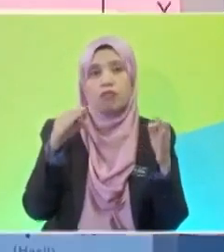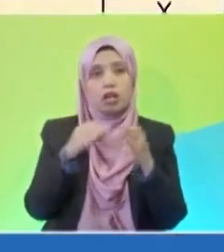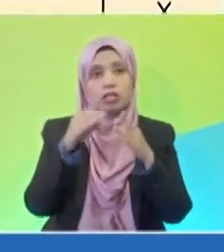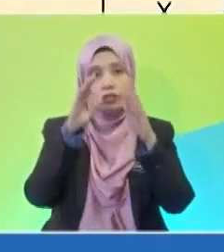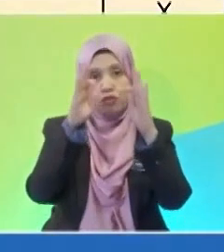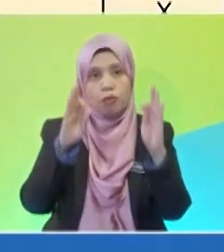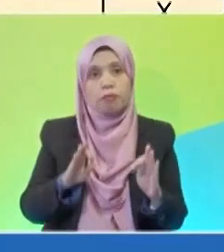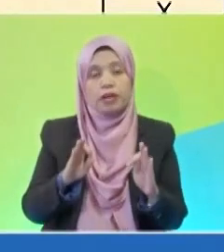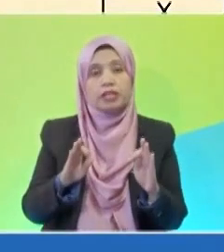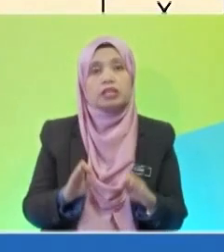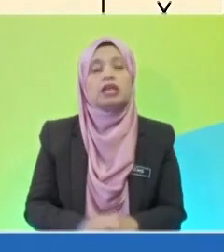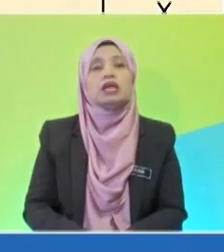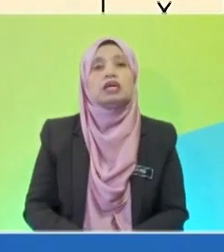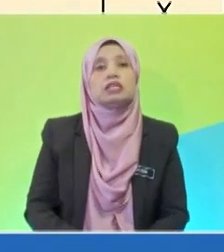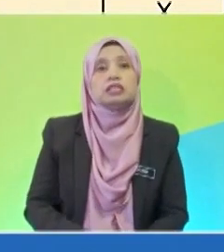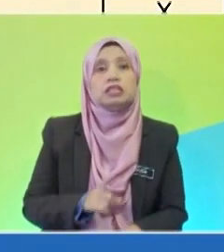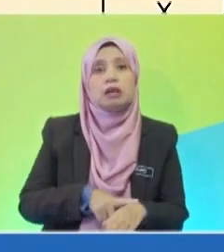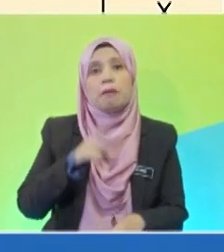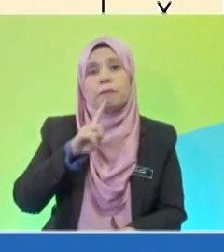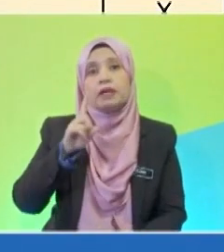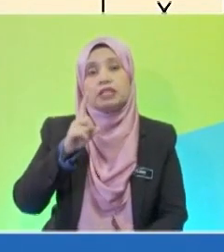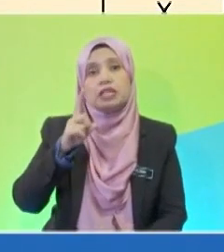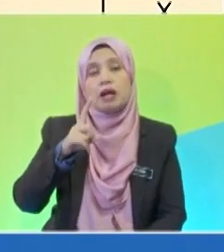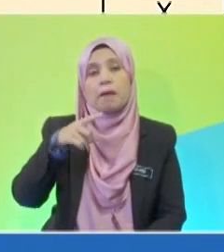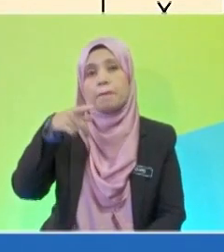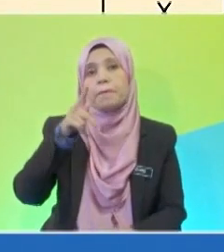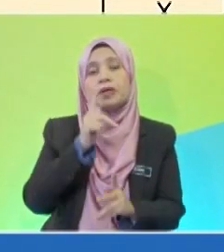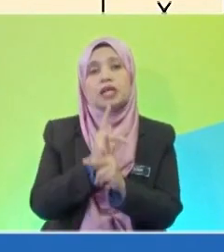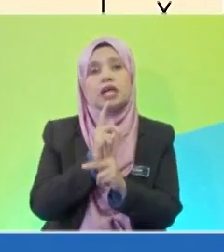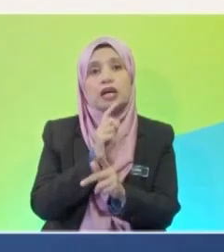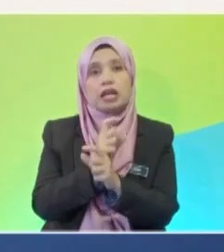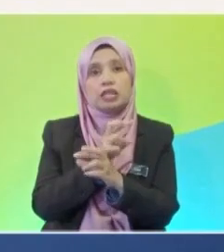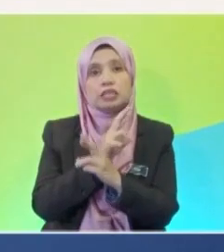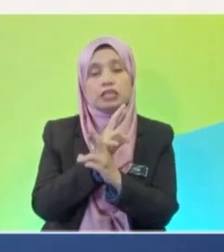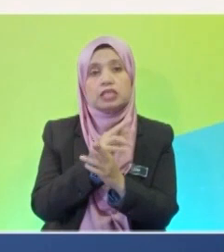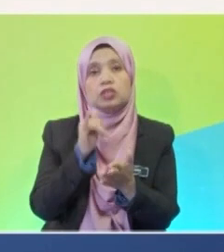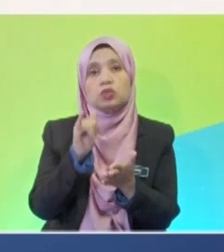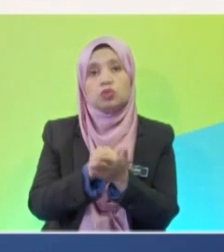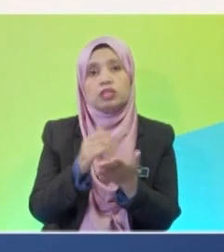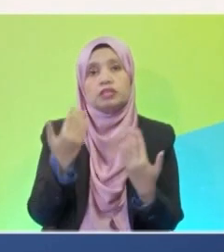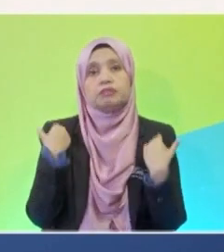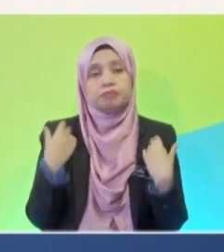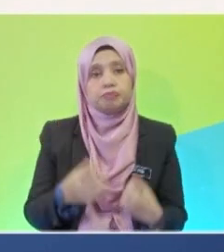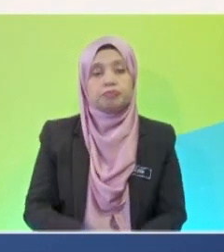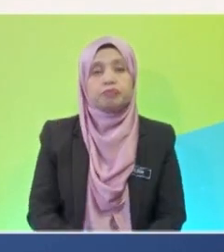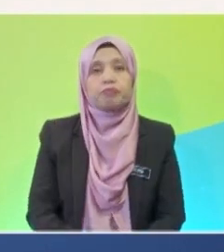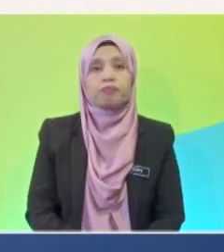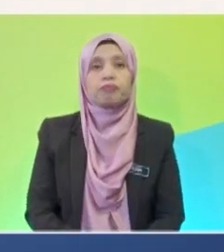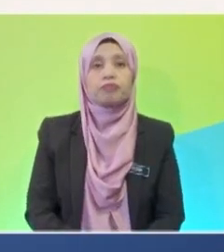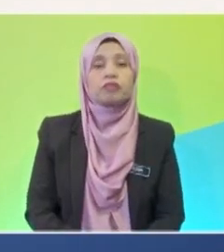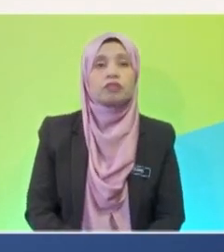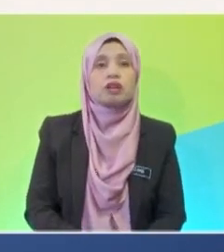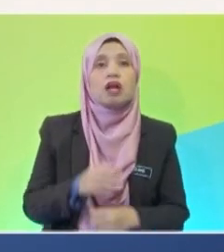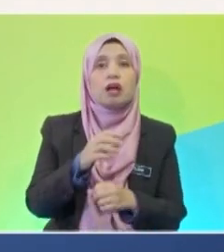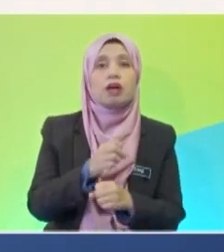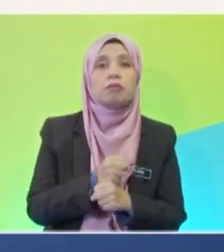dah kena kuasai format. Cikgu tunjuk di mana pelarasan itu berada. Okey, boleh-boleh semua? Okey, seterusnya adalah ambilan